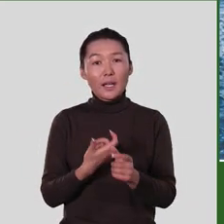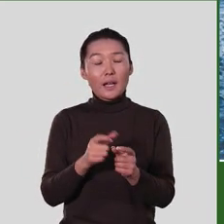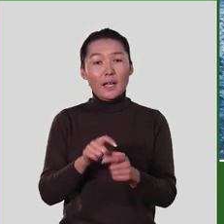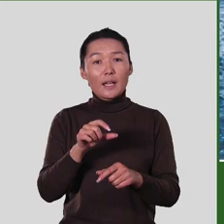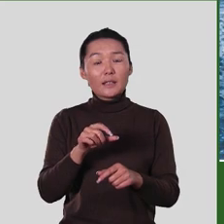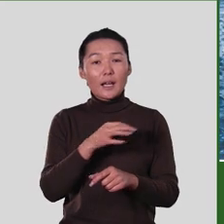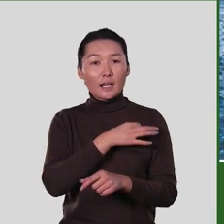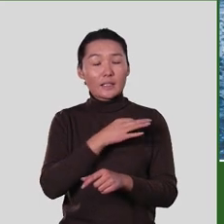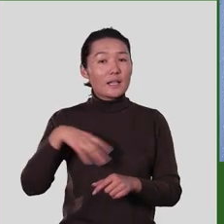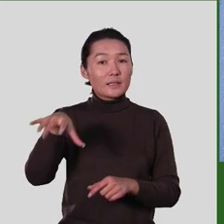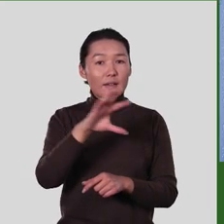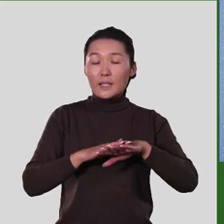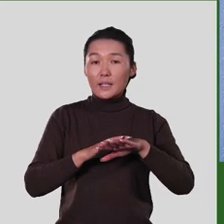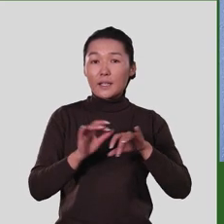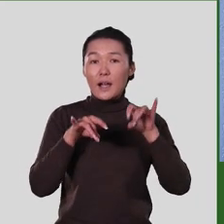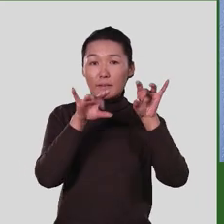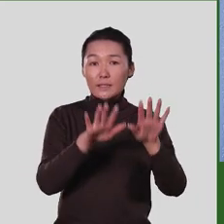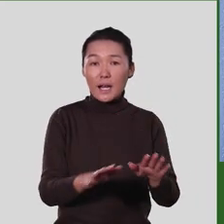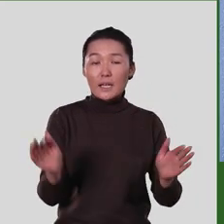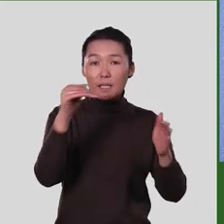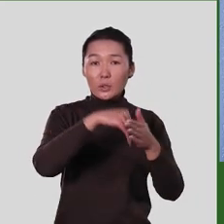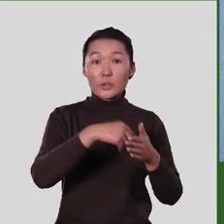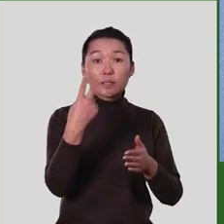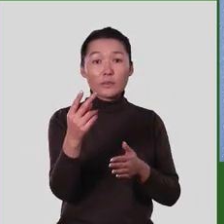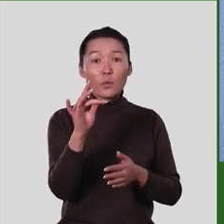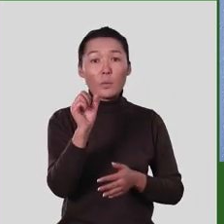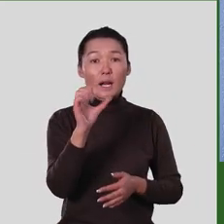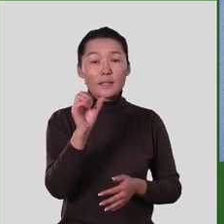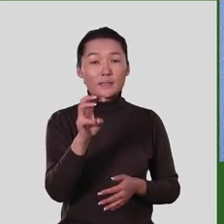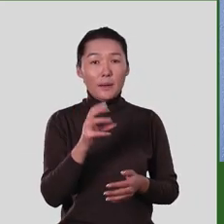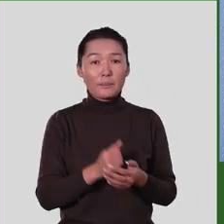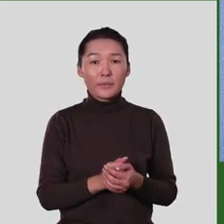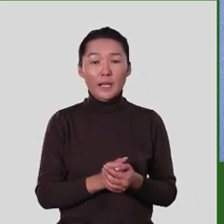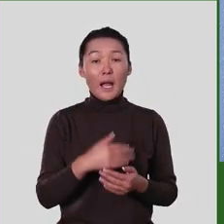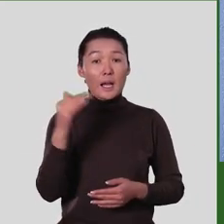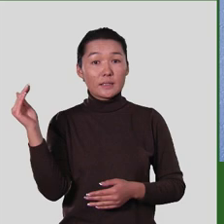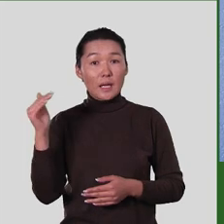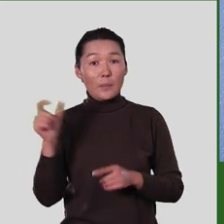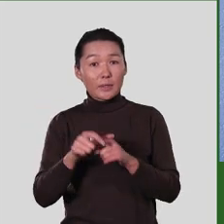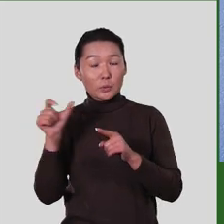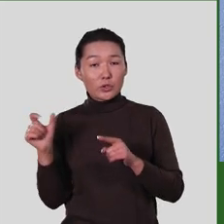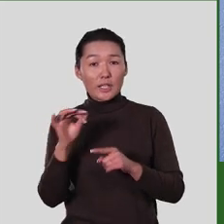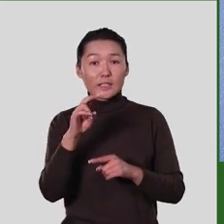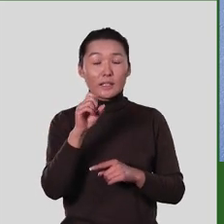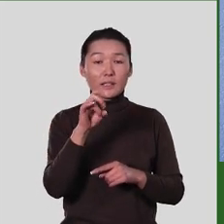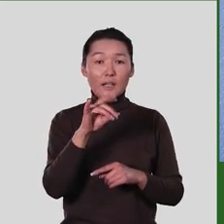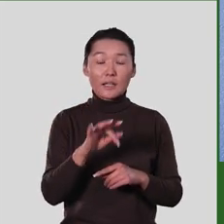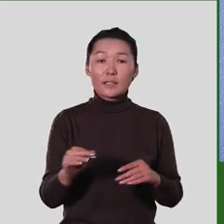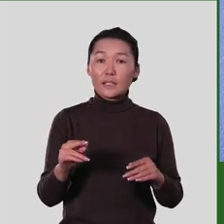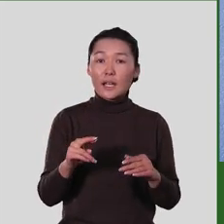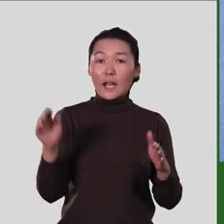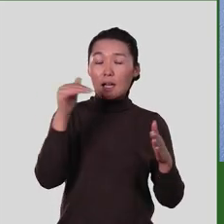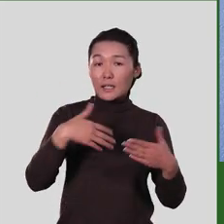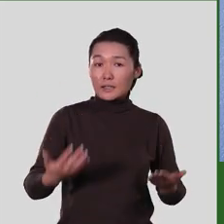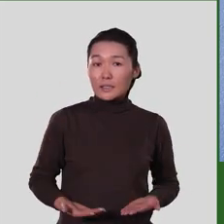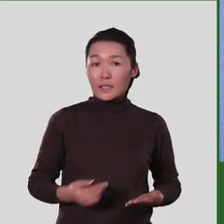островов Океании. Население относится к двум расам. Западную часть Океании населяют